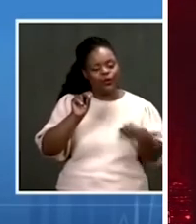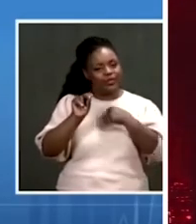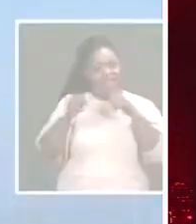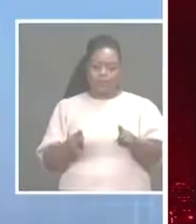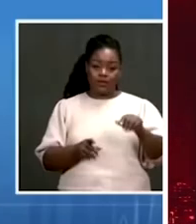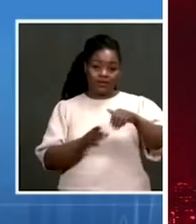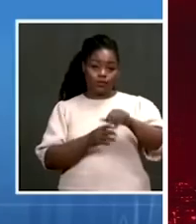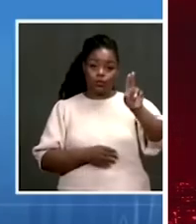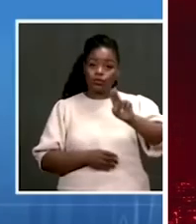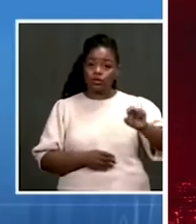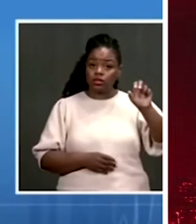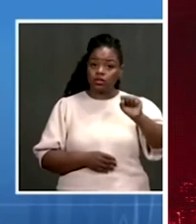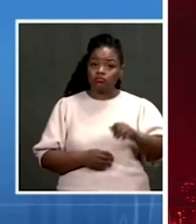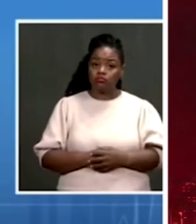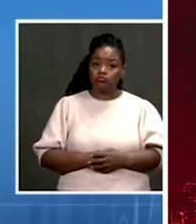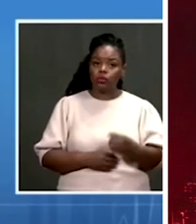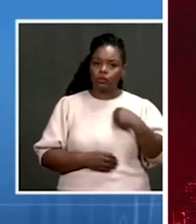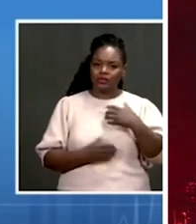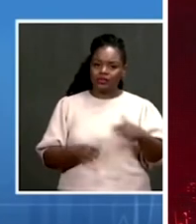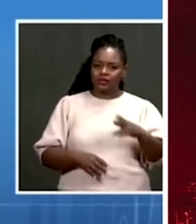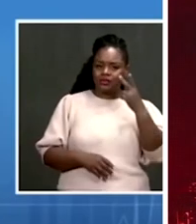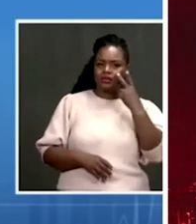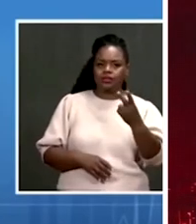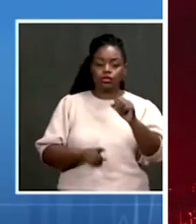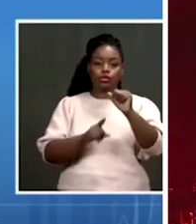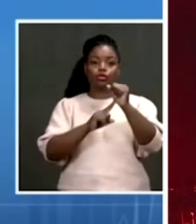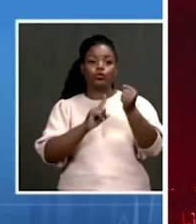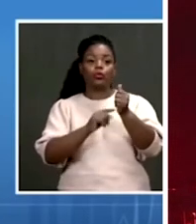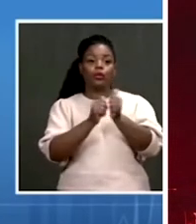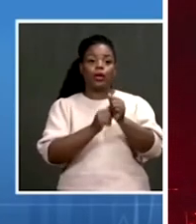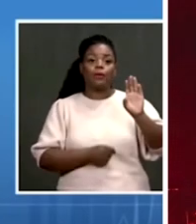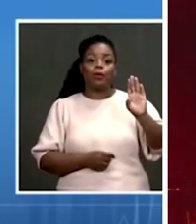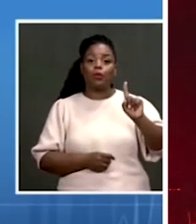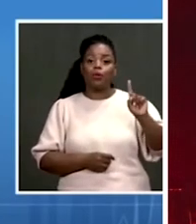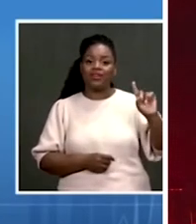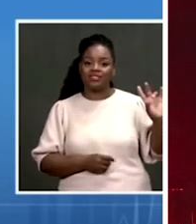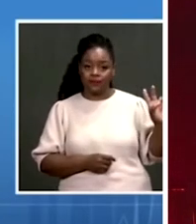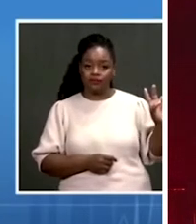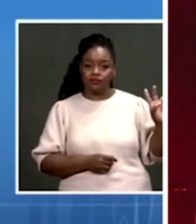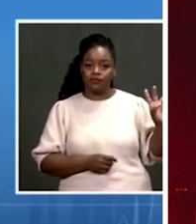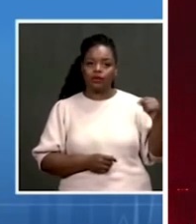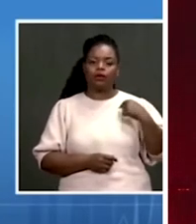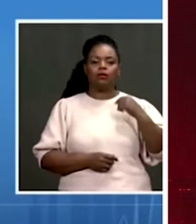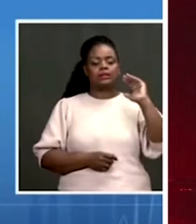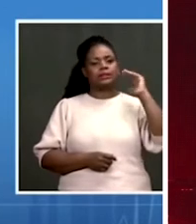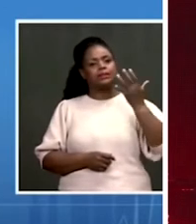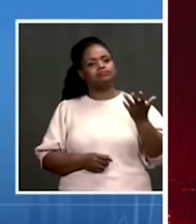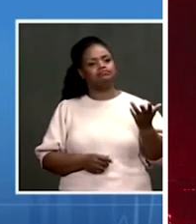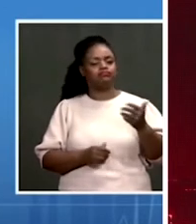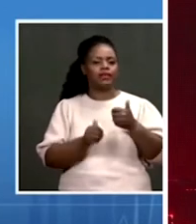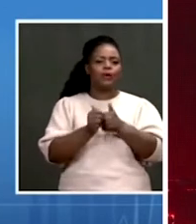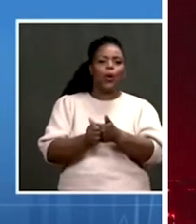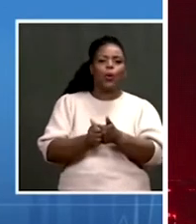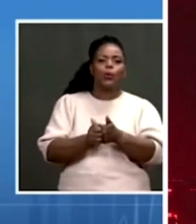salgına ilişkin gelişmelerle ilgili bir basın toplantısı düzenledi Fatih Delta var yandığını çok hızlı bulaştığını söyledi